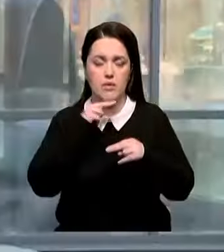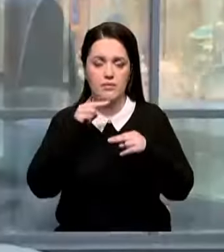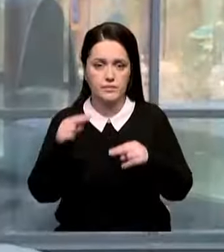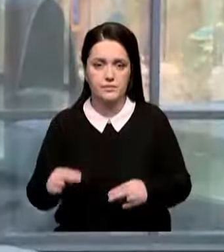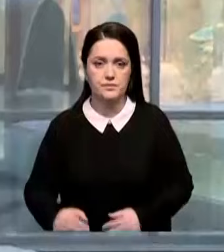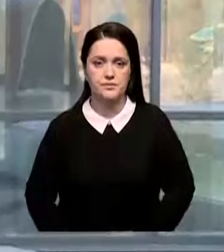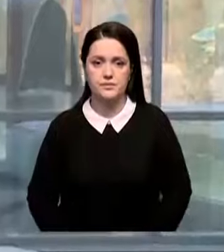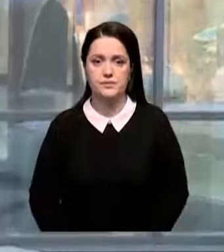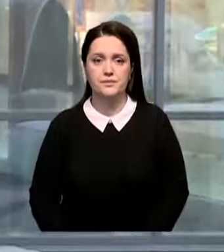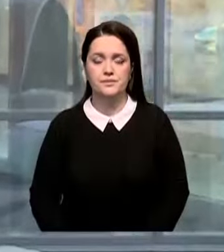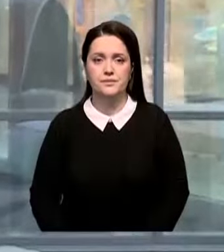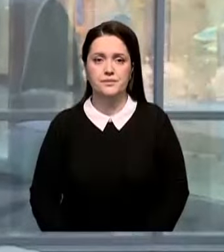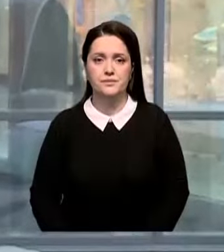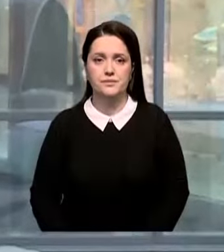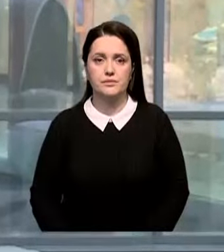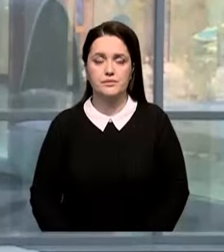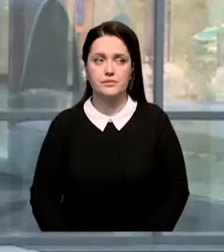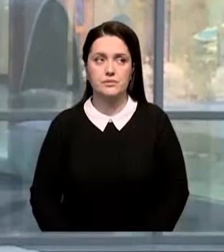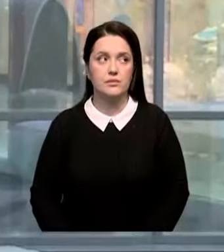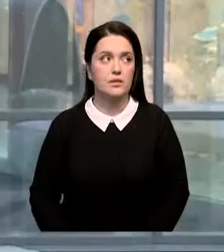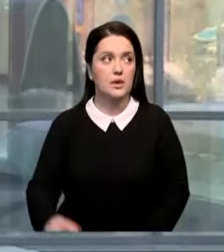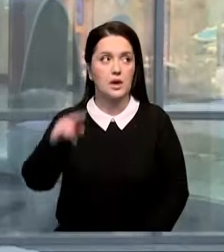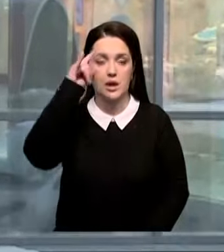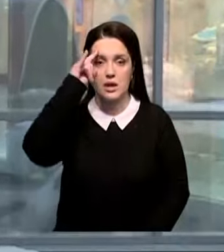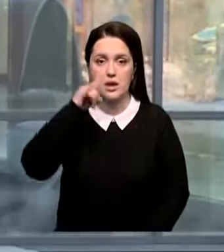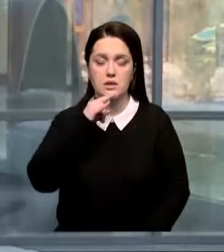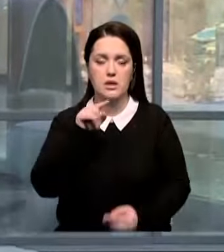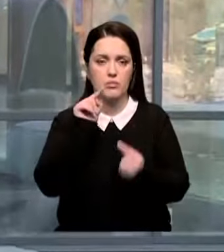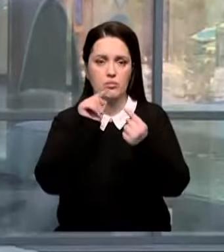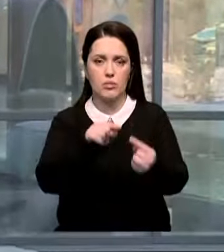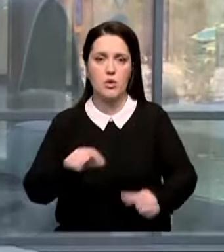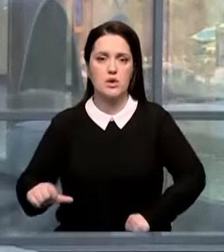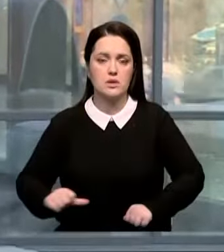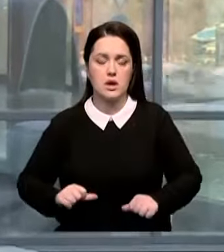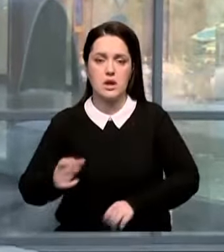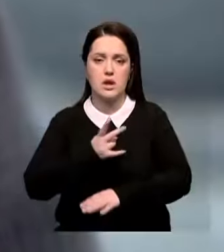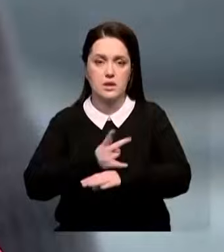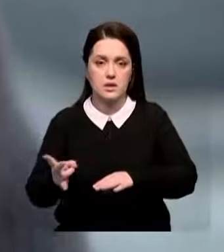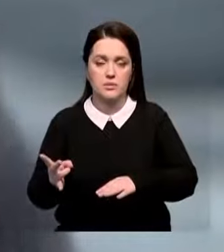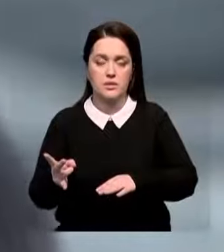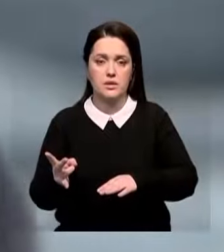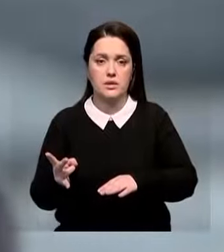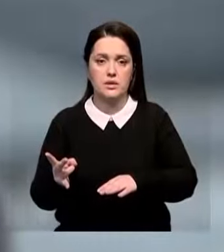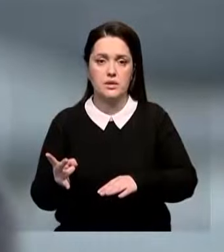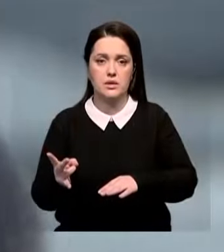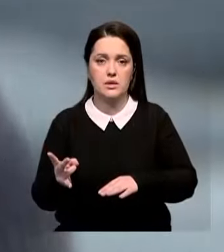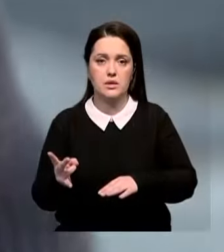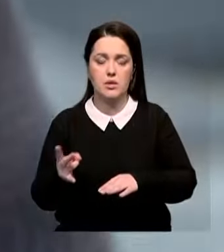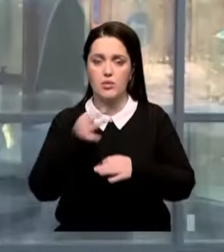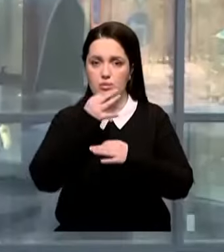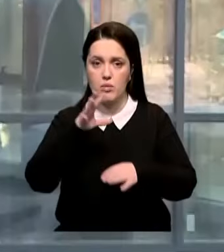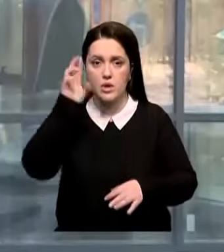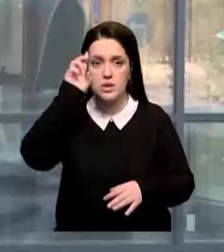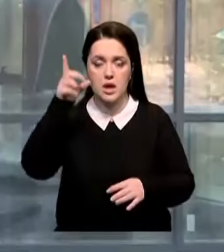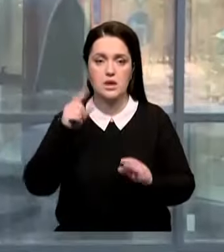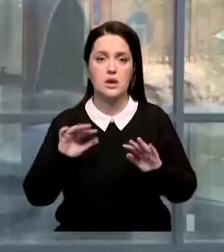внимание. Казахстан, как и любая нормальная страна, осуждает терроризм в любом ее виде, и в любой стране, где бы это